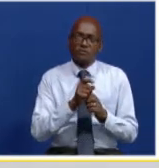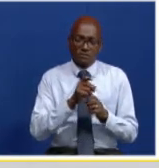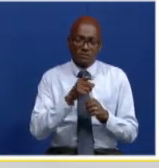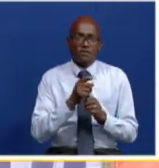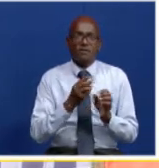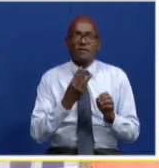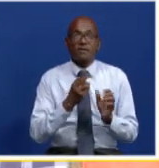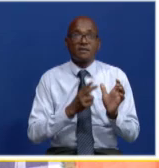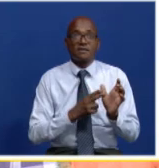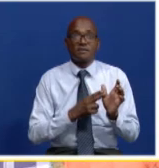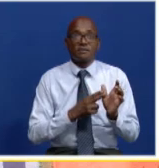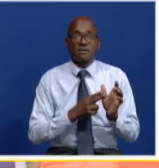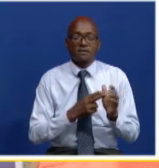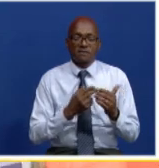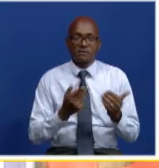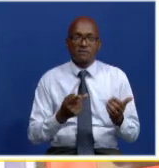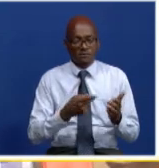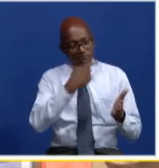mbali ya